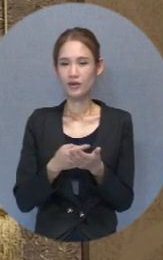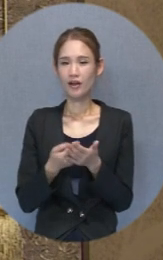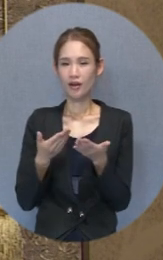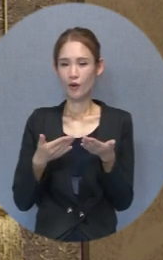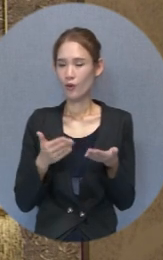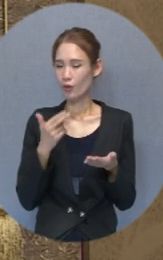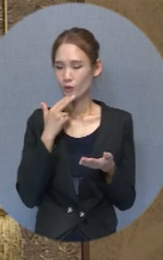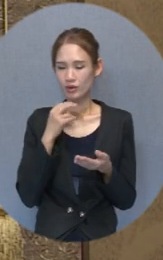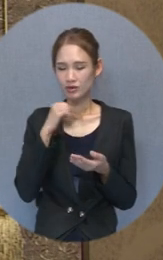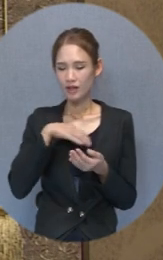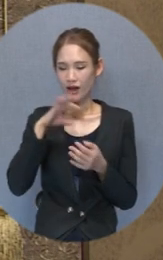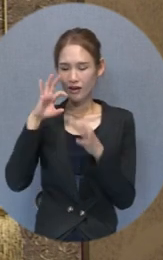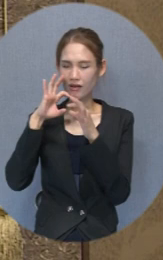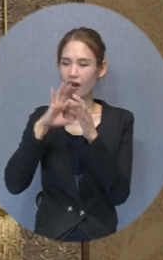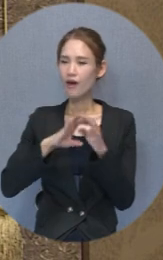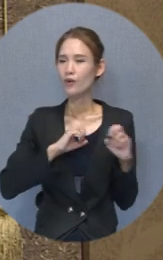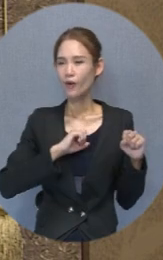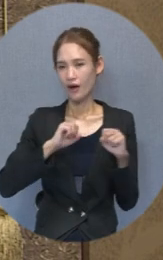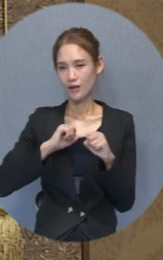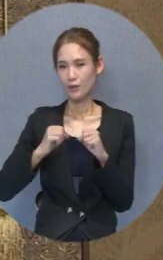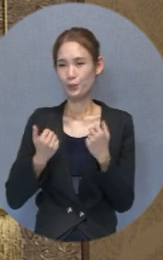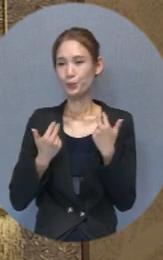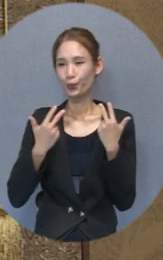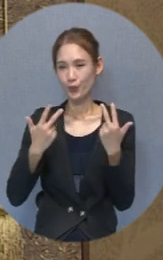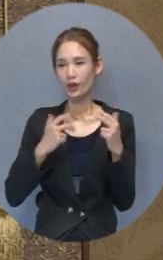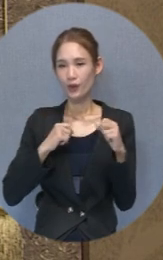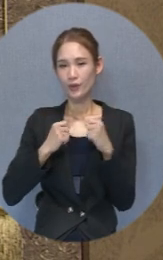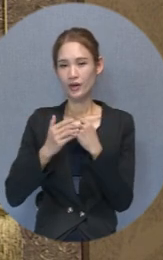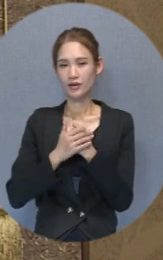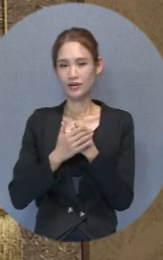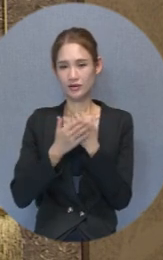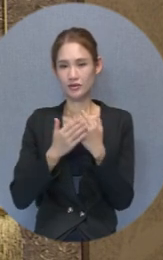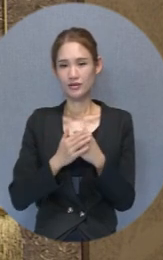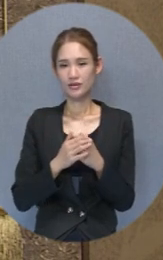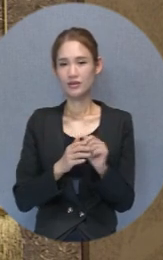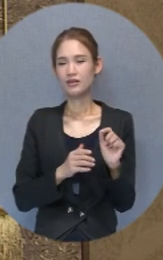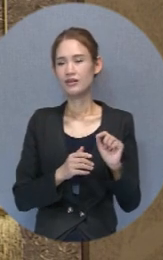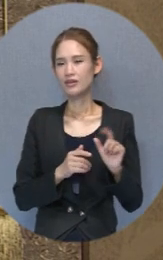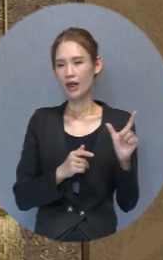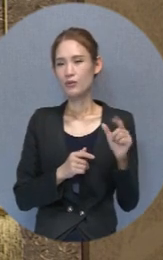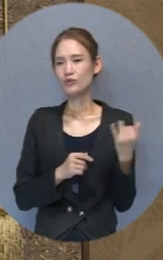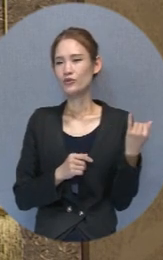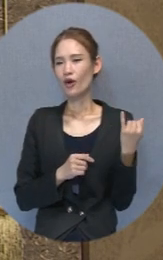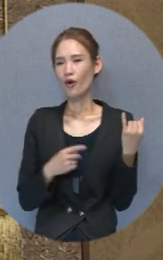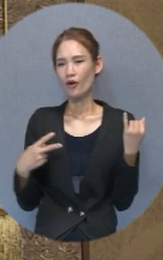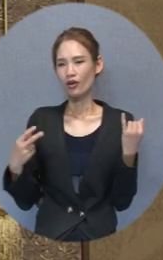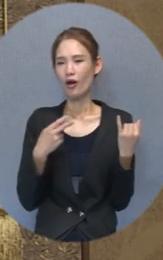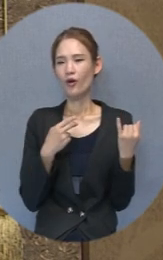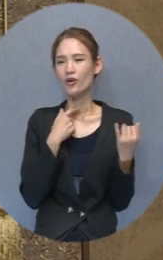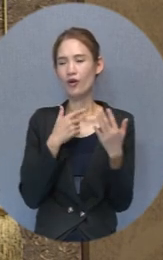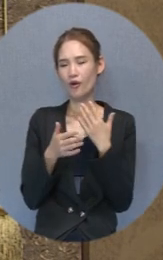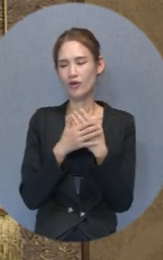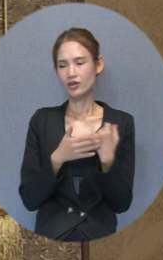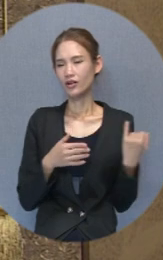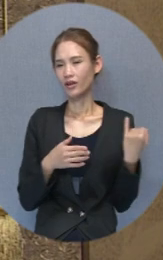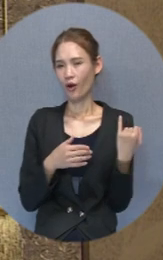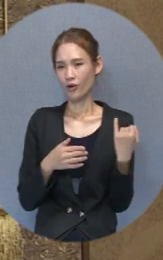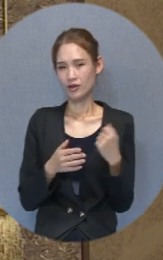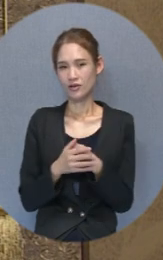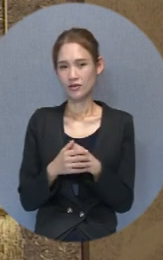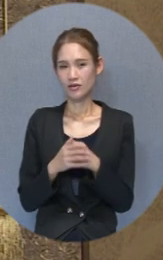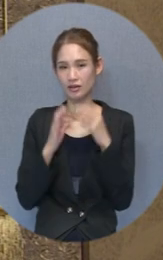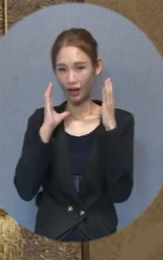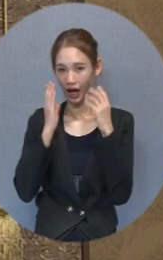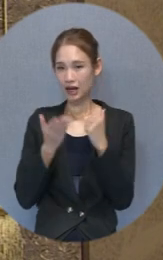지속적으로 이렇게 활동을 해주시니까. 네. 근데 그분들이 대부분 경력 단절 여성들이셨어요. 아. 예. 그러니까 그분들은 아이를